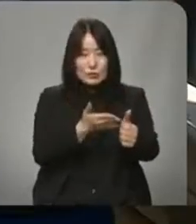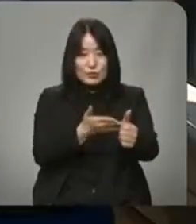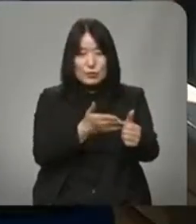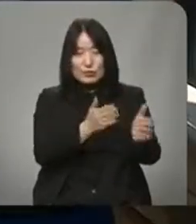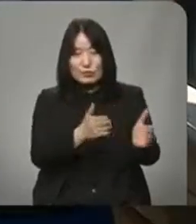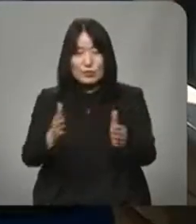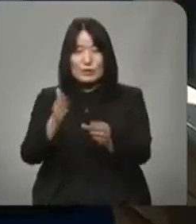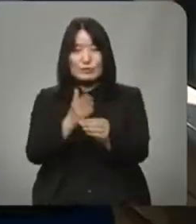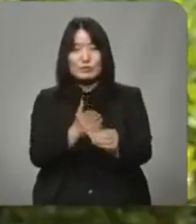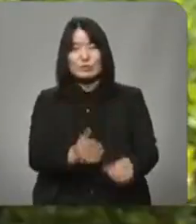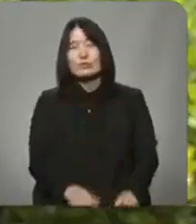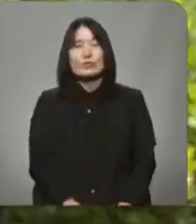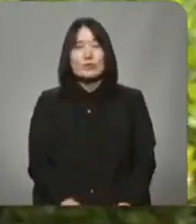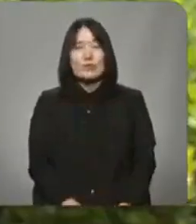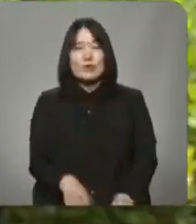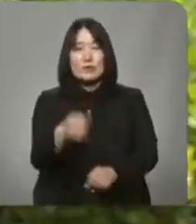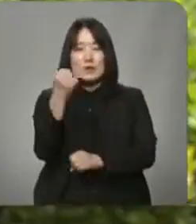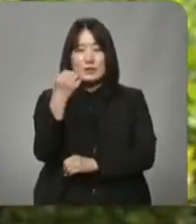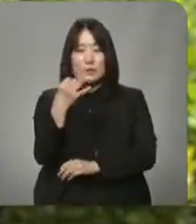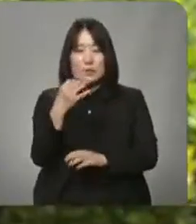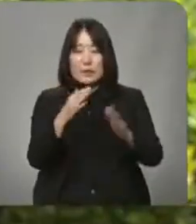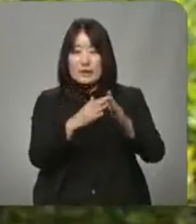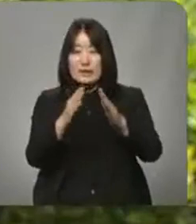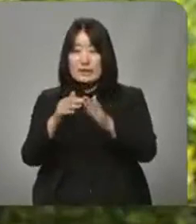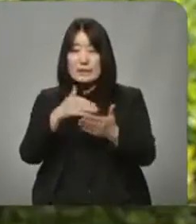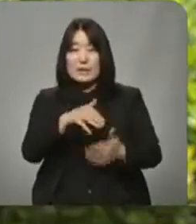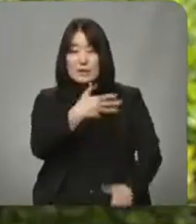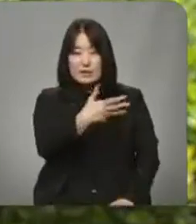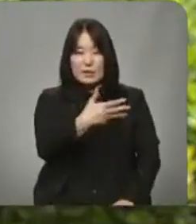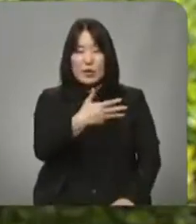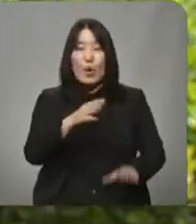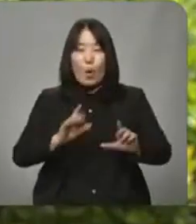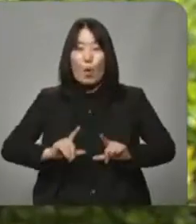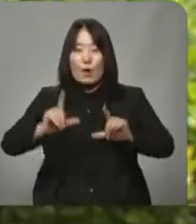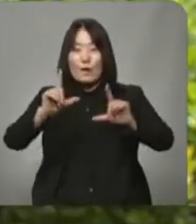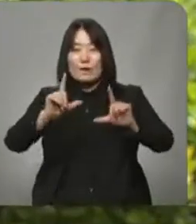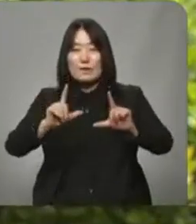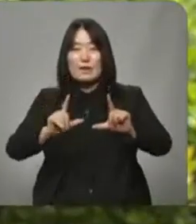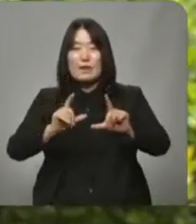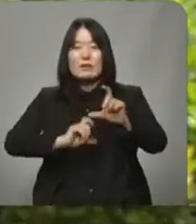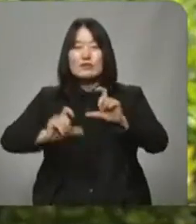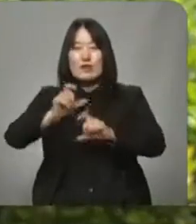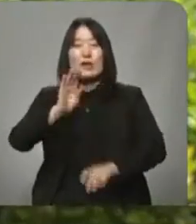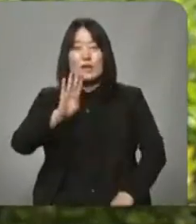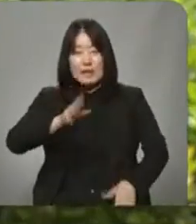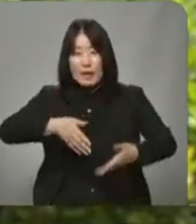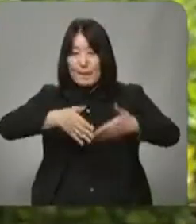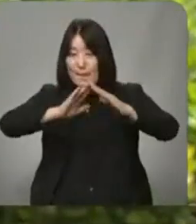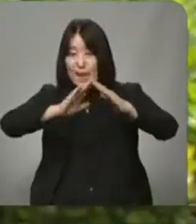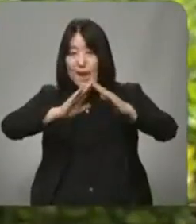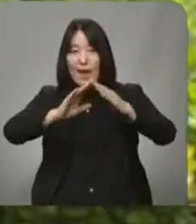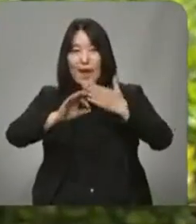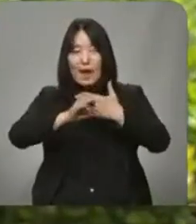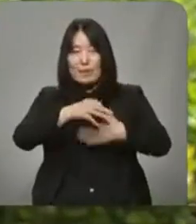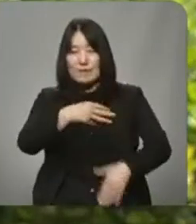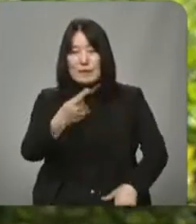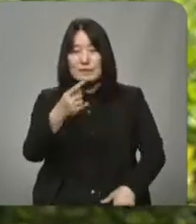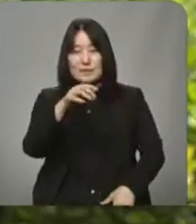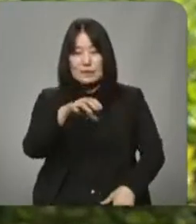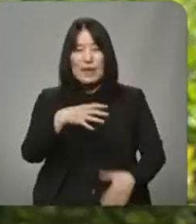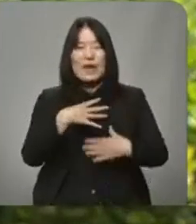있습니다 기존의 8동이 있는데 올해 이제 내동을 추가로 기능이 조성을 해서 삼척에